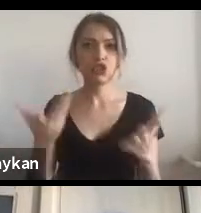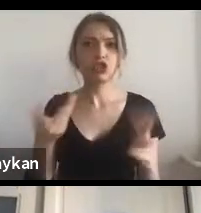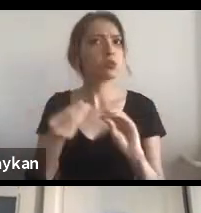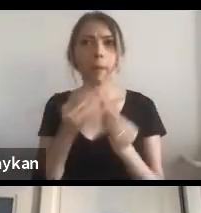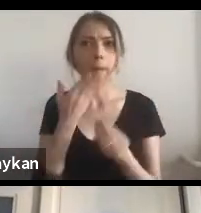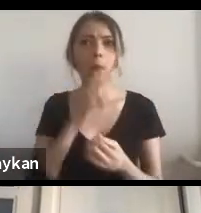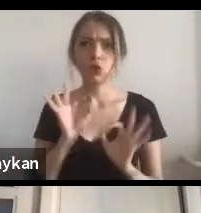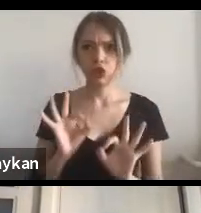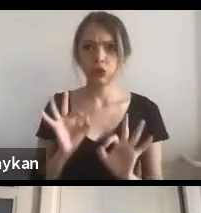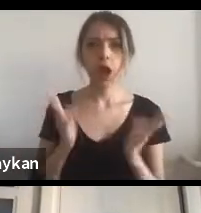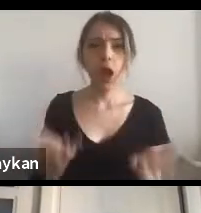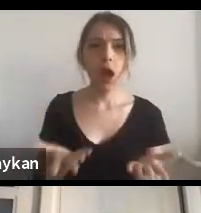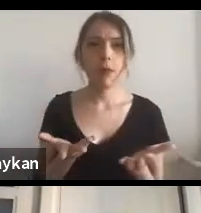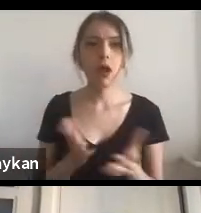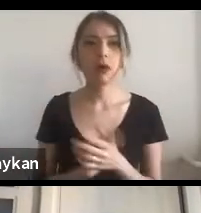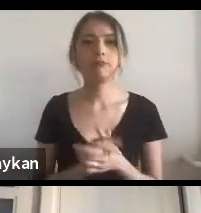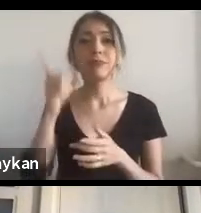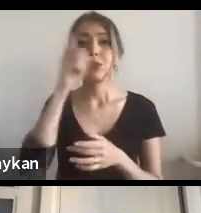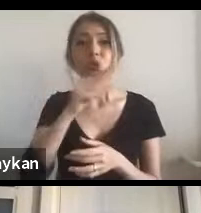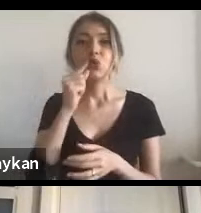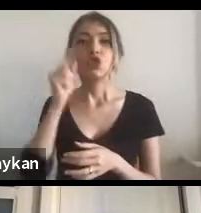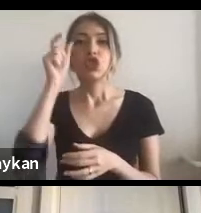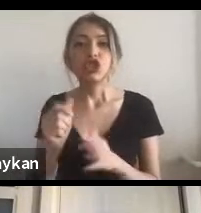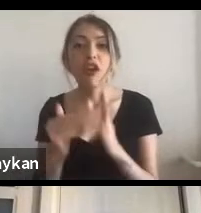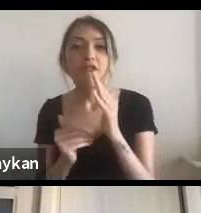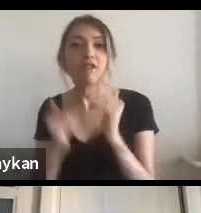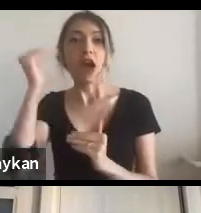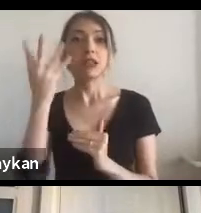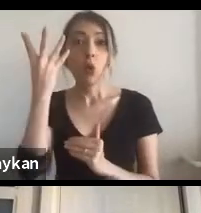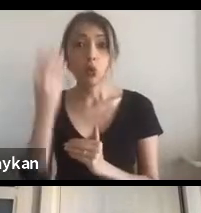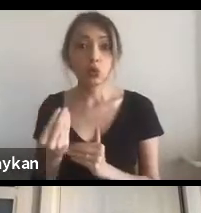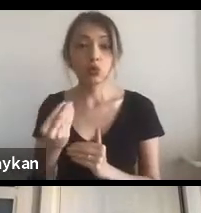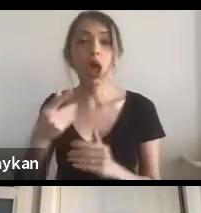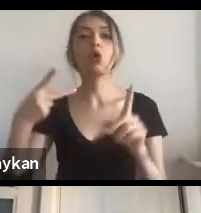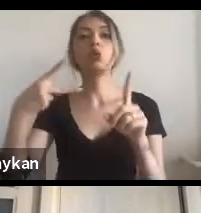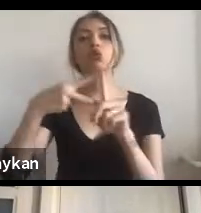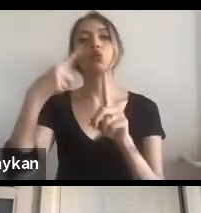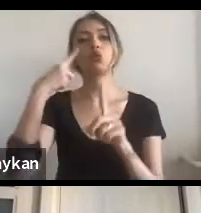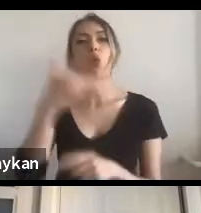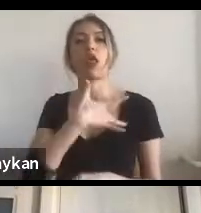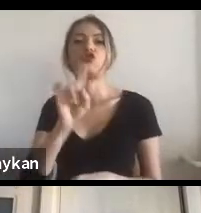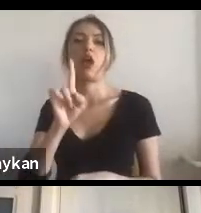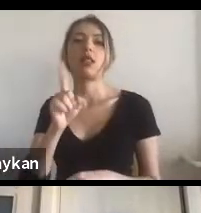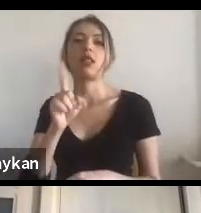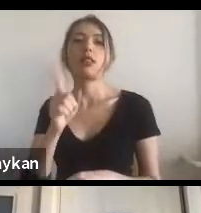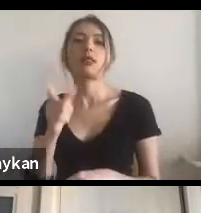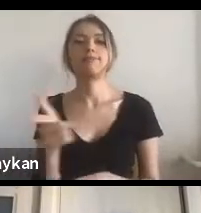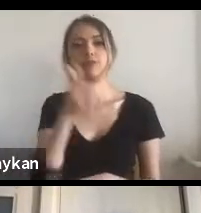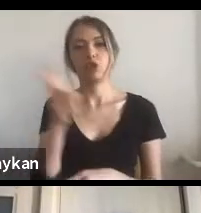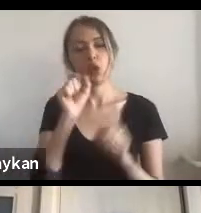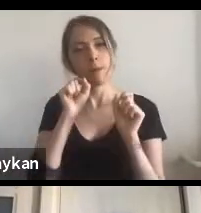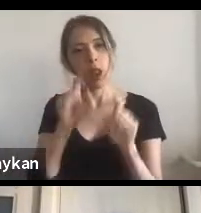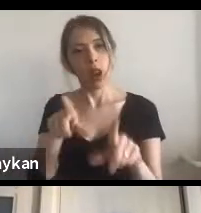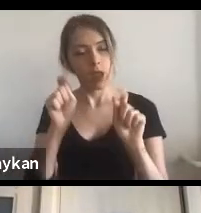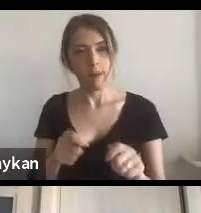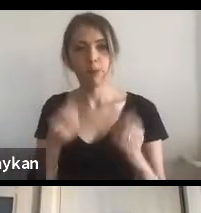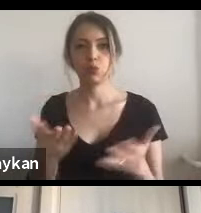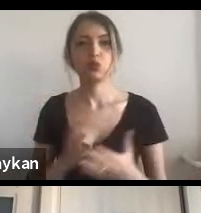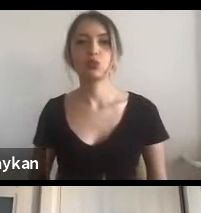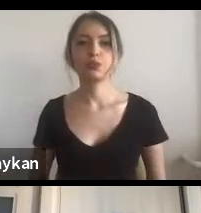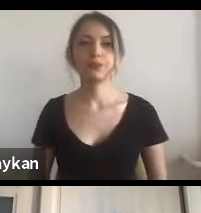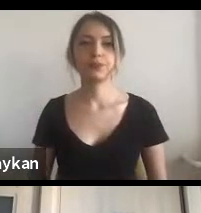yok. Ama yine de biz bir yandan YouTube'da da canlı yayında bu toplantıyı